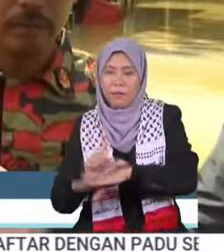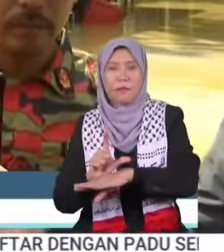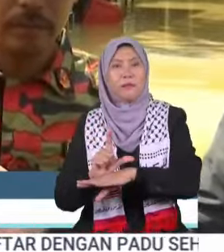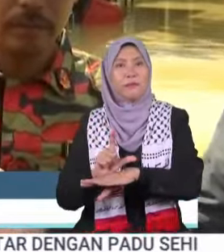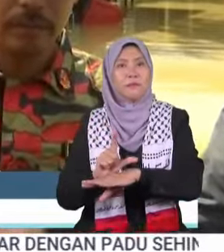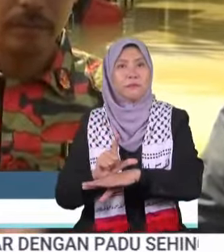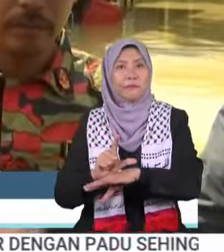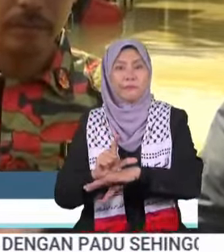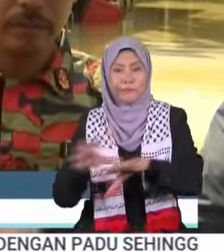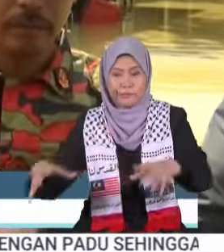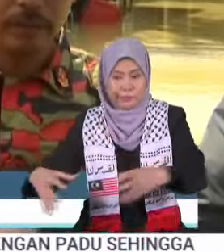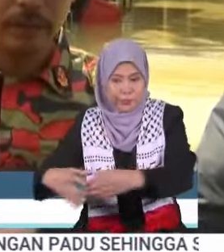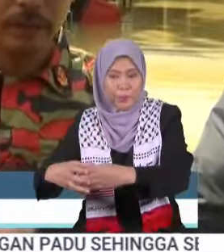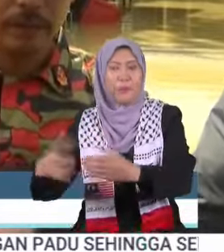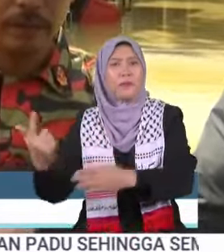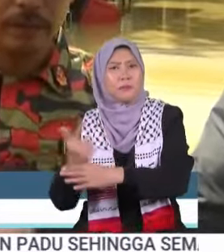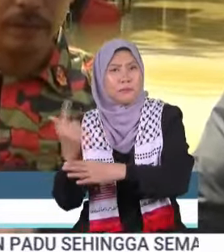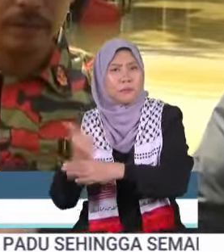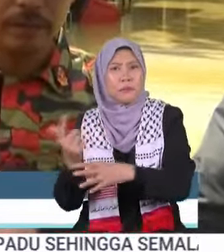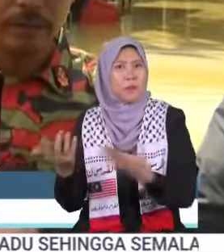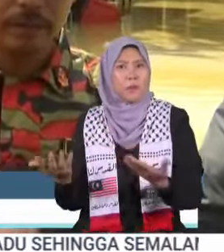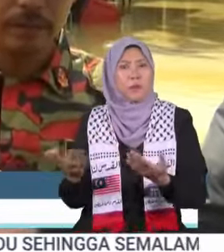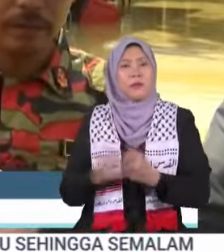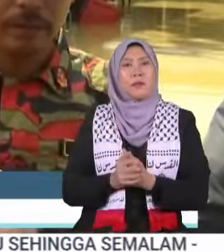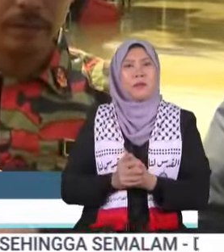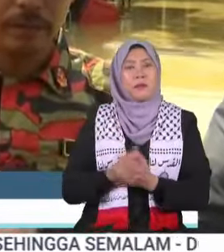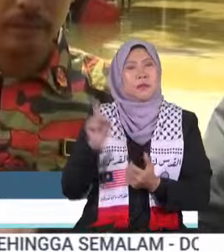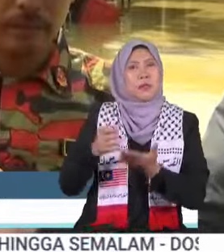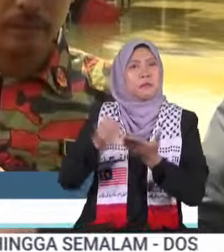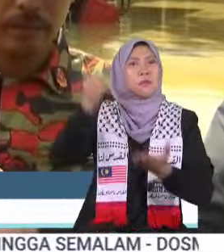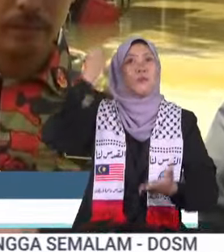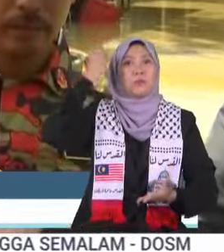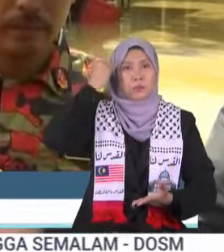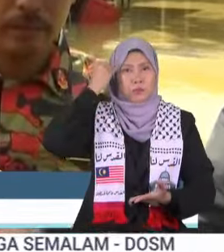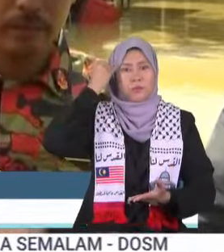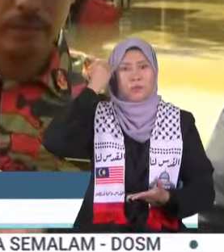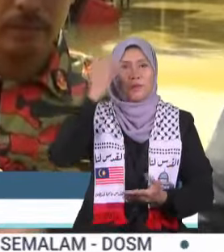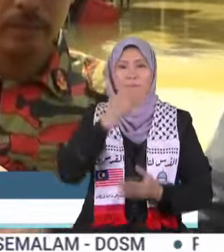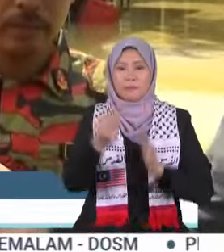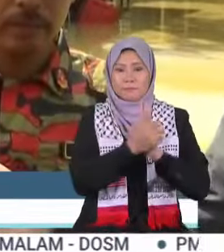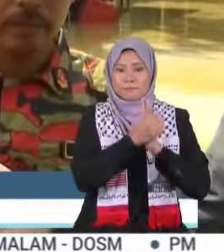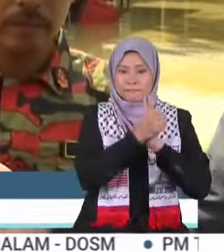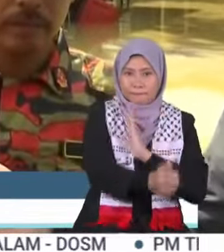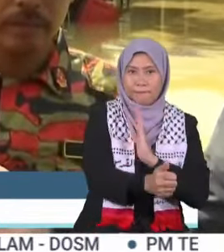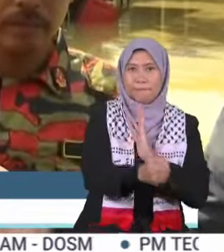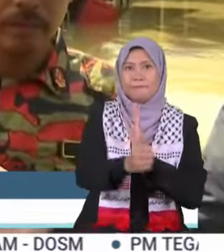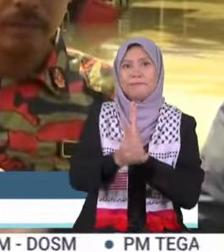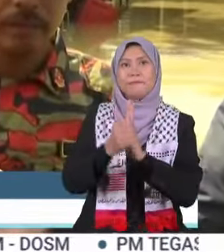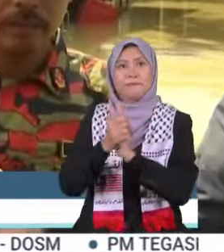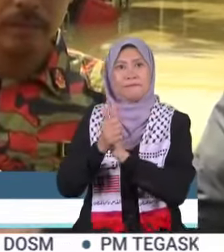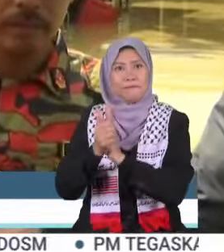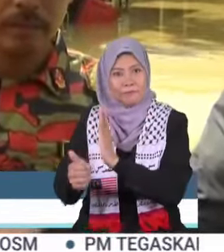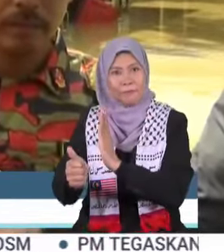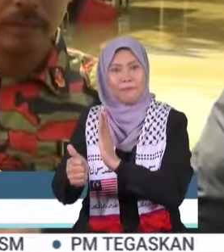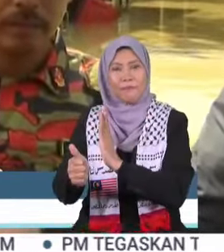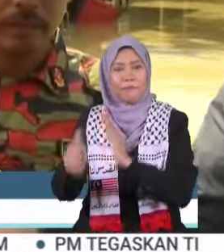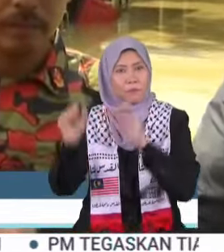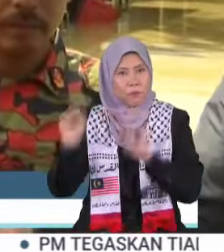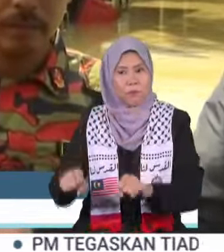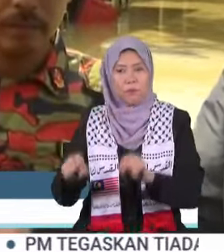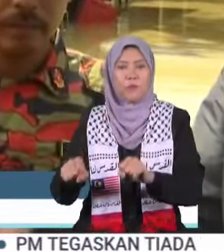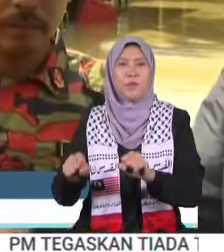Balai sendiri jadi kita untuk memastikan pengetahuan knowledge dan juga skill kita ni dapat kita